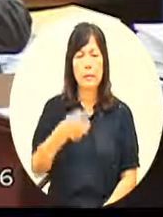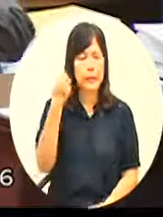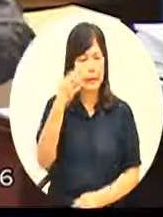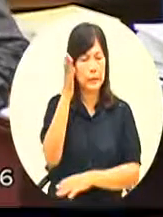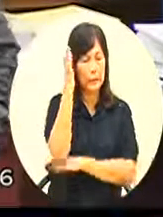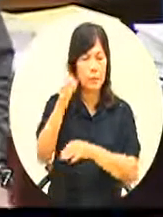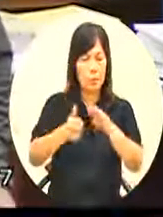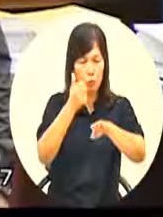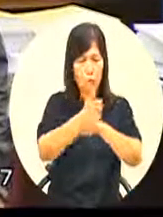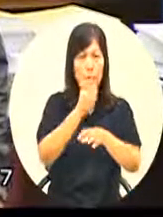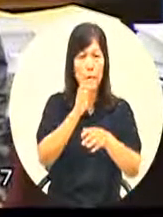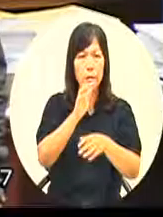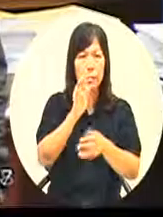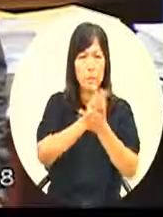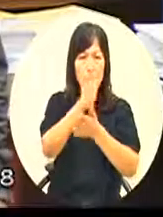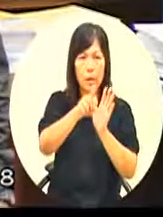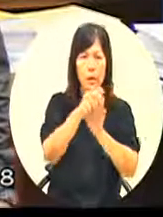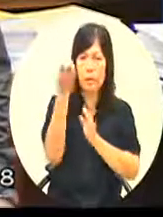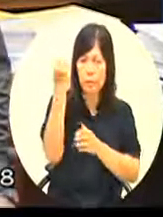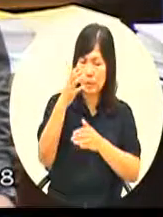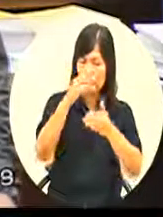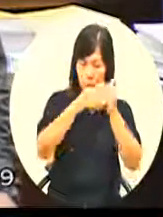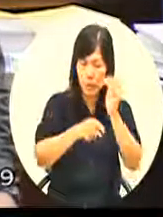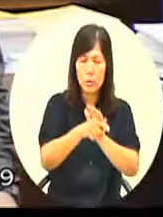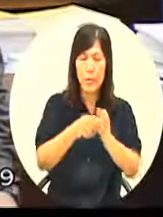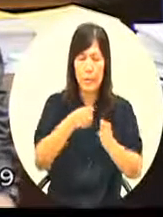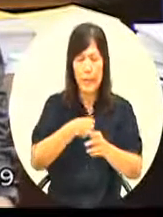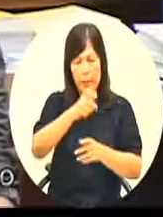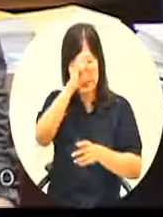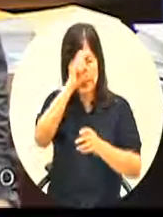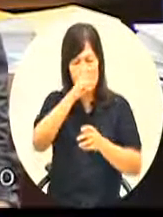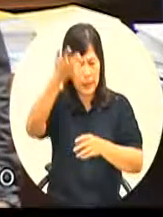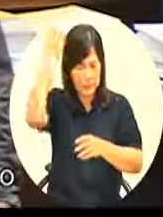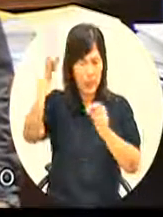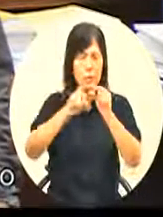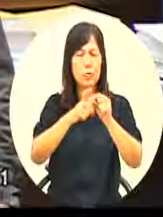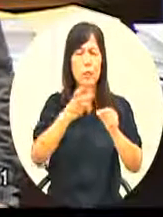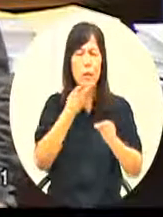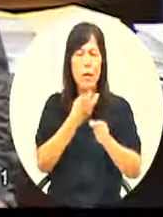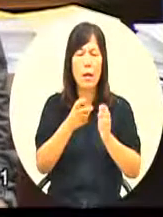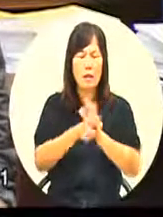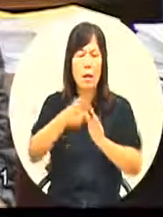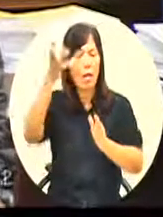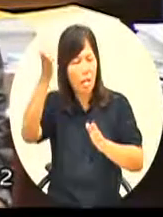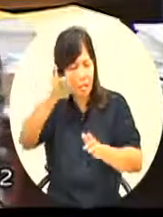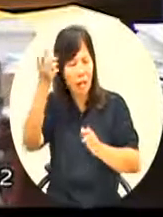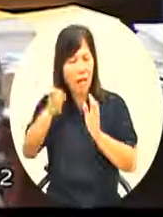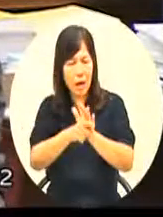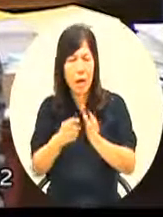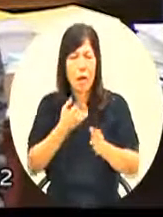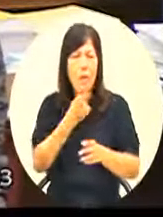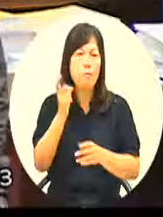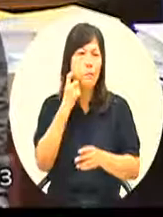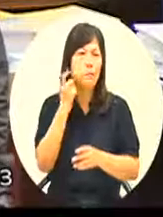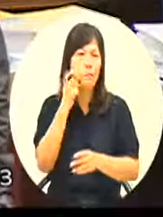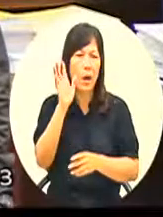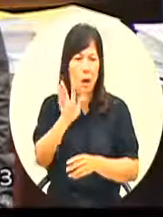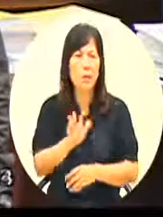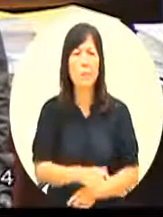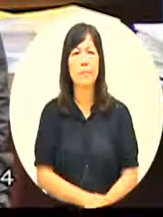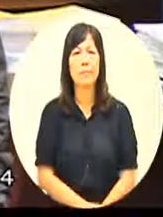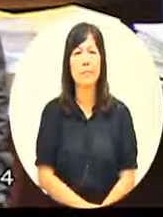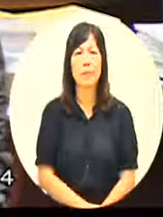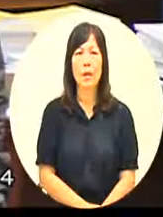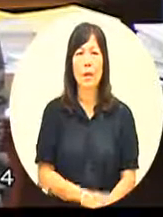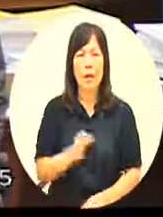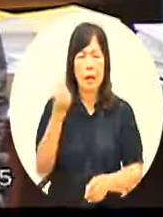去的一些新政策哈，我们期待不要像以前的中央就是口惠实不惠，只看得到用不到了哈。所以当然。新